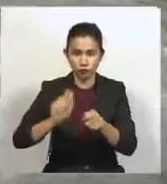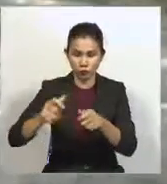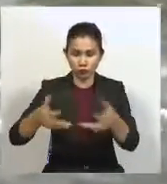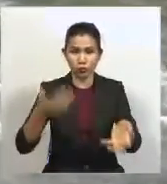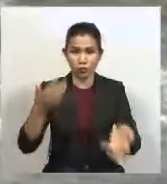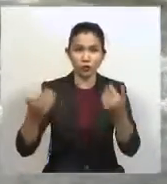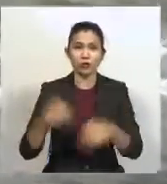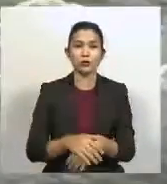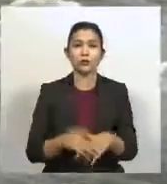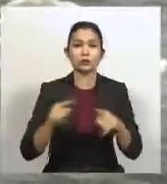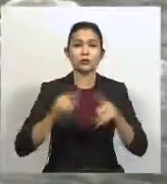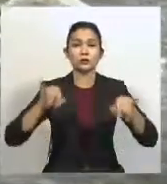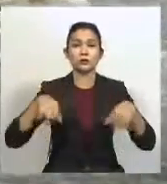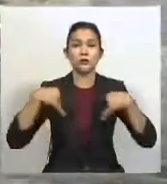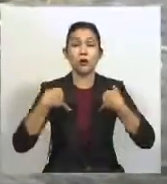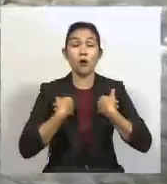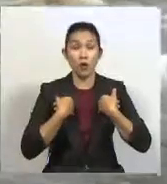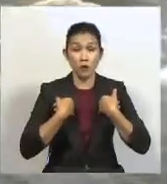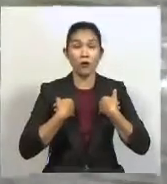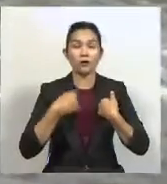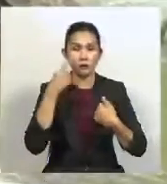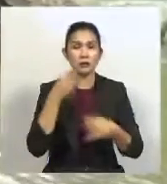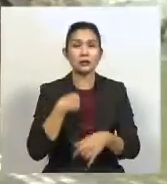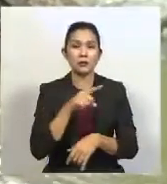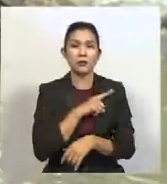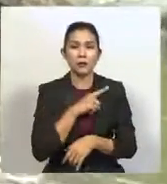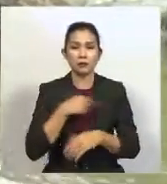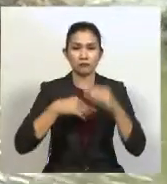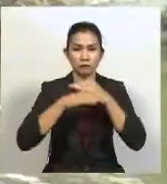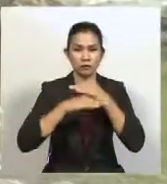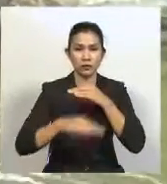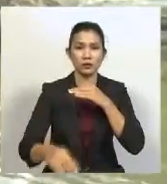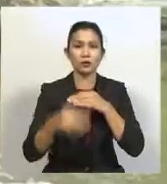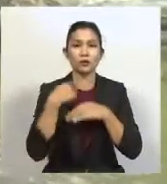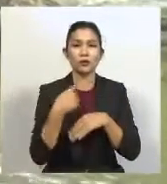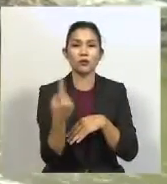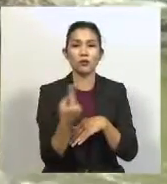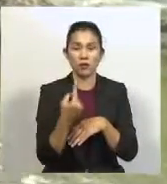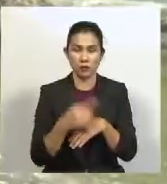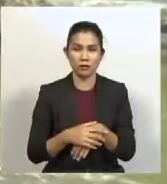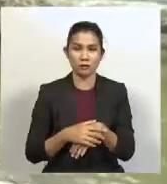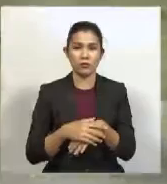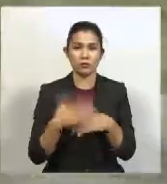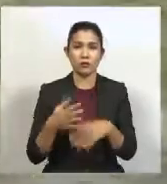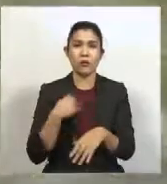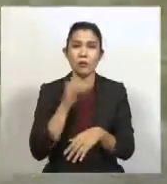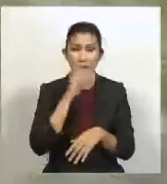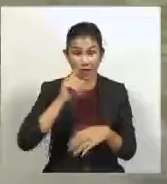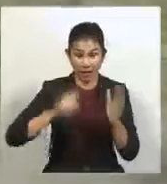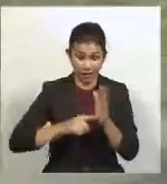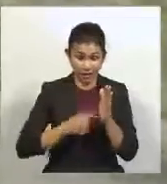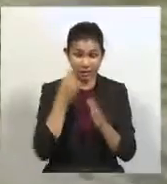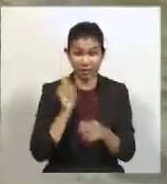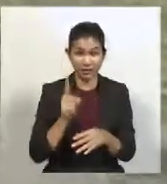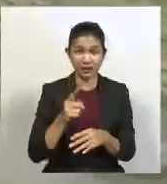ถอนแล้วโดยเจ้าของร้านเพียรชมซึ่งเป็นหนึ่งในผู้ประกอบการที่เทคอนกรีตรุกล้ำลำคลองก็บอกว่าแรกเ